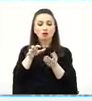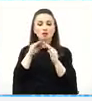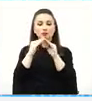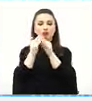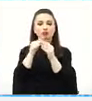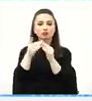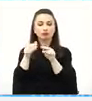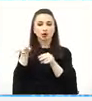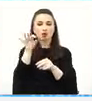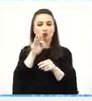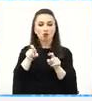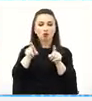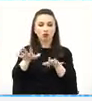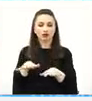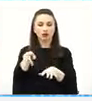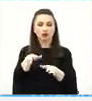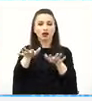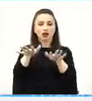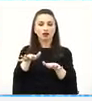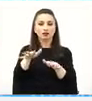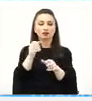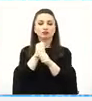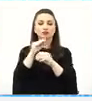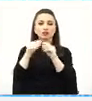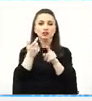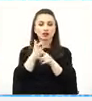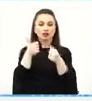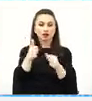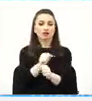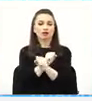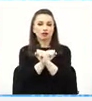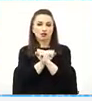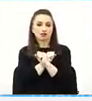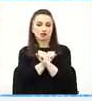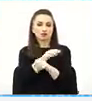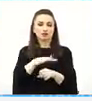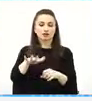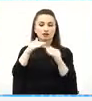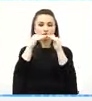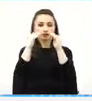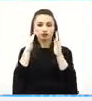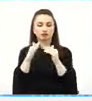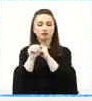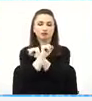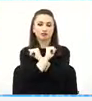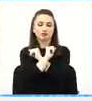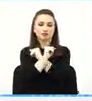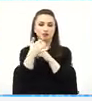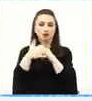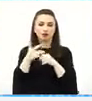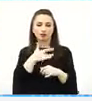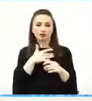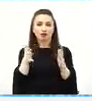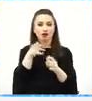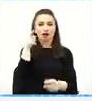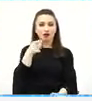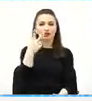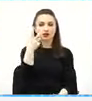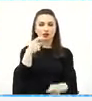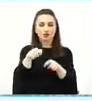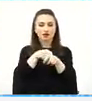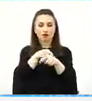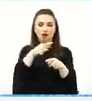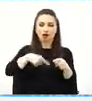ბარაკების ადგილზე გავაკეთეთ ძალიან მაგარი დასასვენებელი სკვერი. დიდი არ არის, დაახლოებით 1300